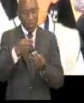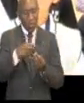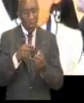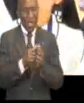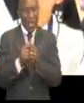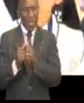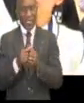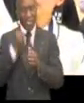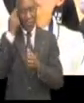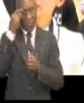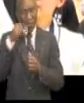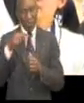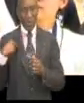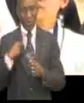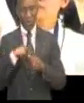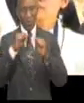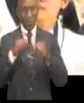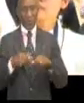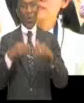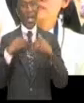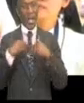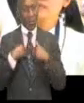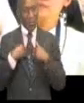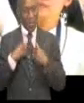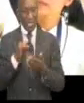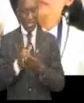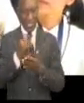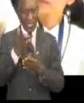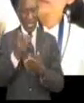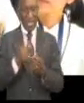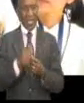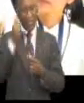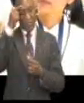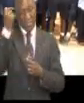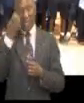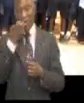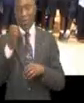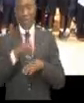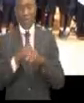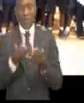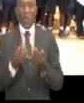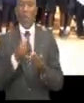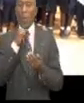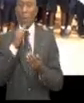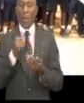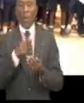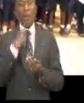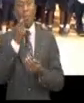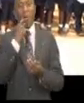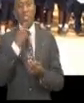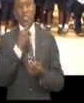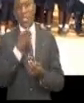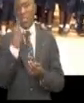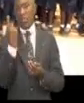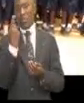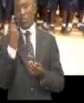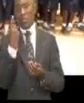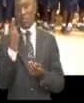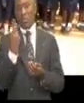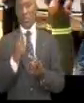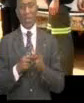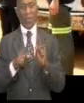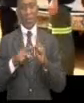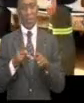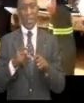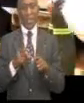mais que tous ont donné ce qu'ils ont reçu. Au lieu de consommer eux-mêmes, ils préfèrent donner aux enfants. Après une photo souvenir, Élise Kalassa, chargée du social de